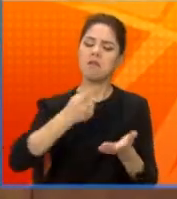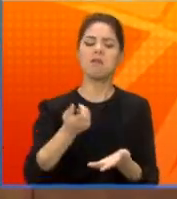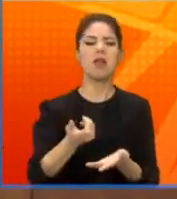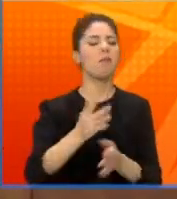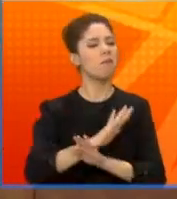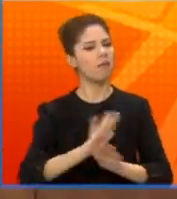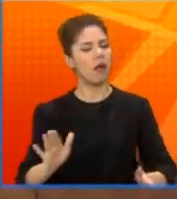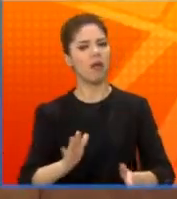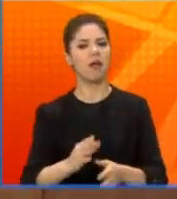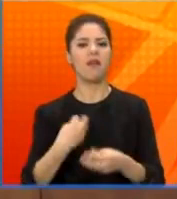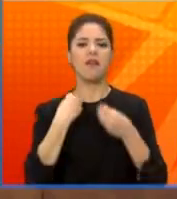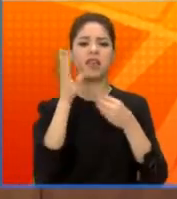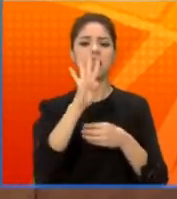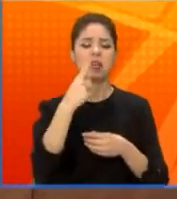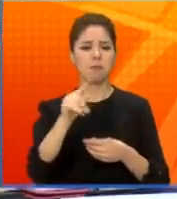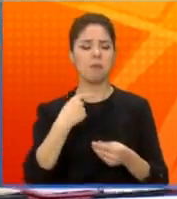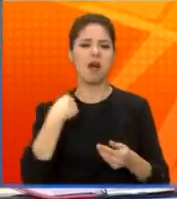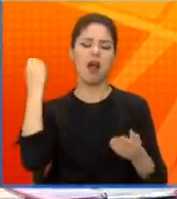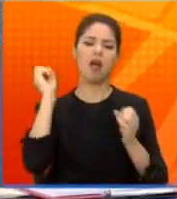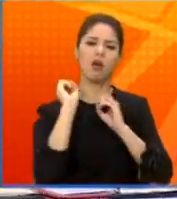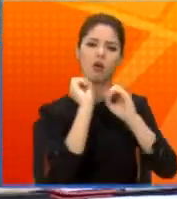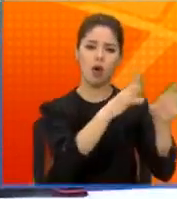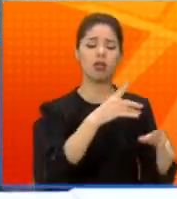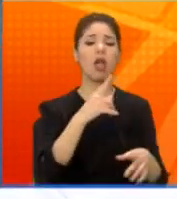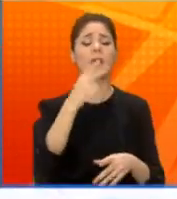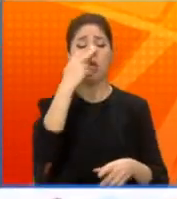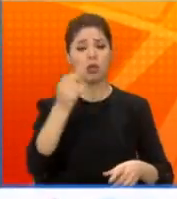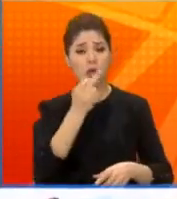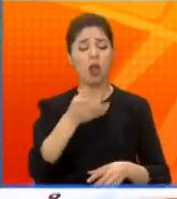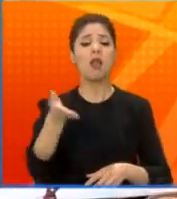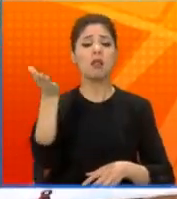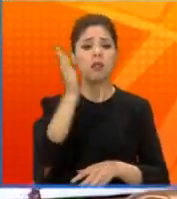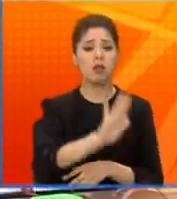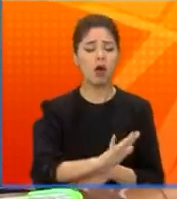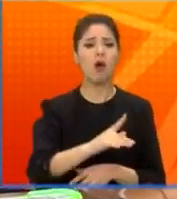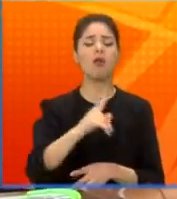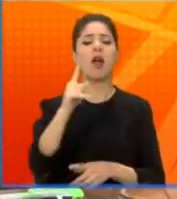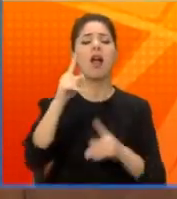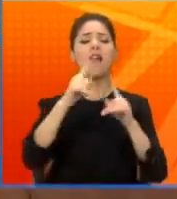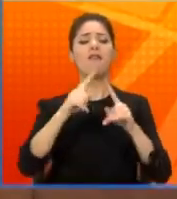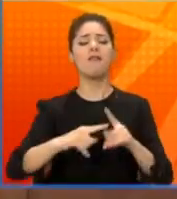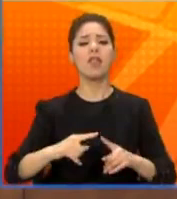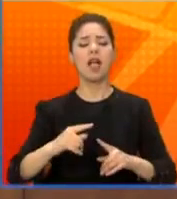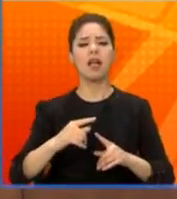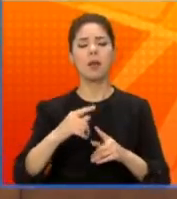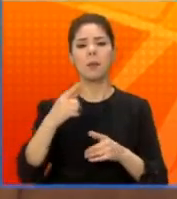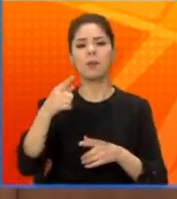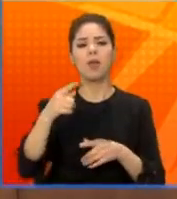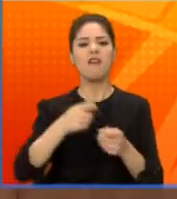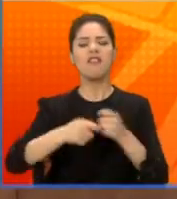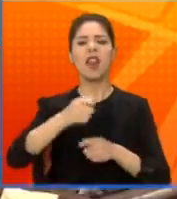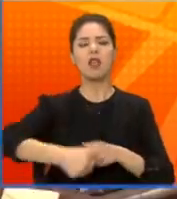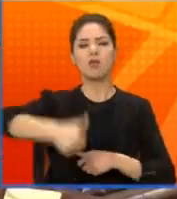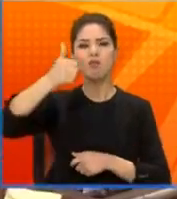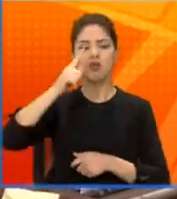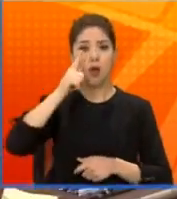imzayı, imzaladım. 40 bin liraya gönderdim. Dolandırıldığınıysa işlemleri yapan finans müdürü fark etti. Geldi bana dedi ki bir telaşlı